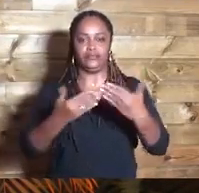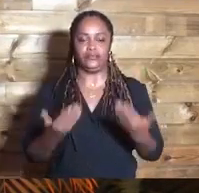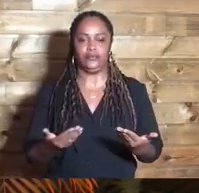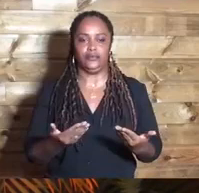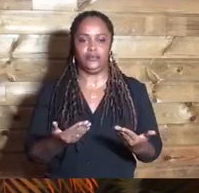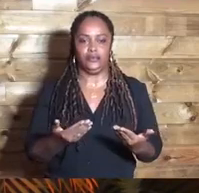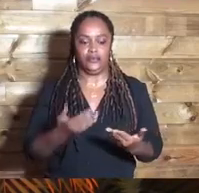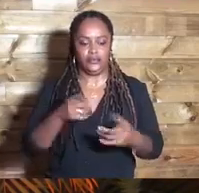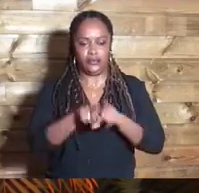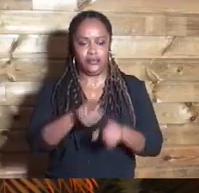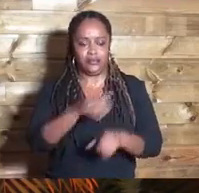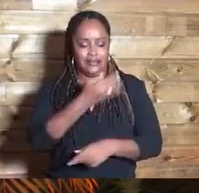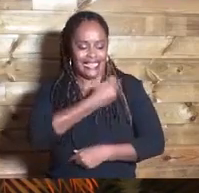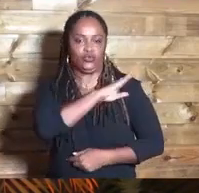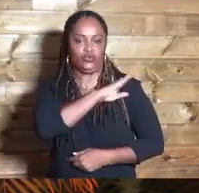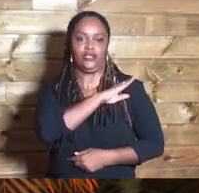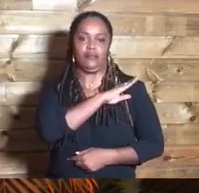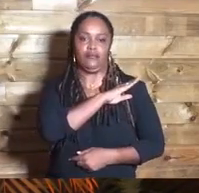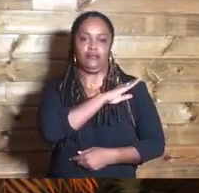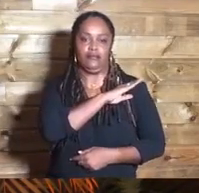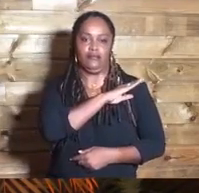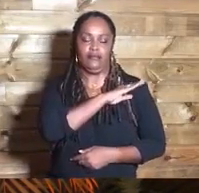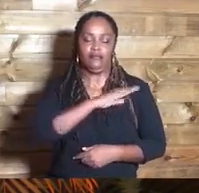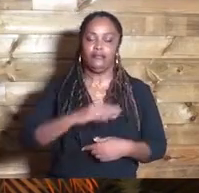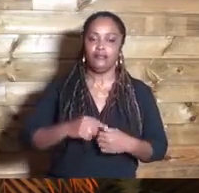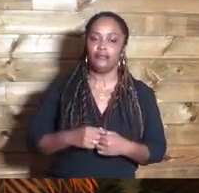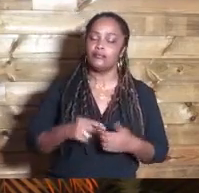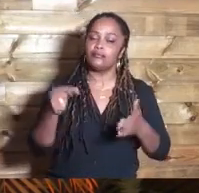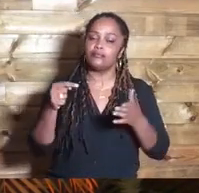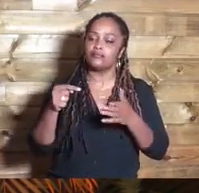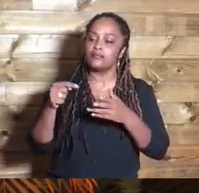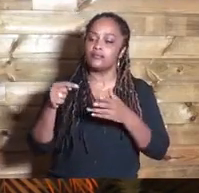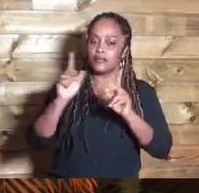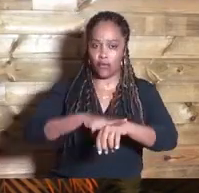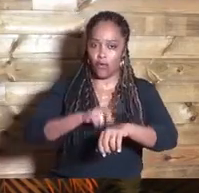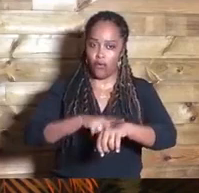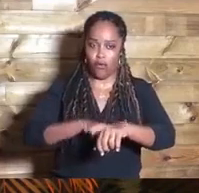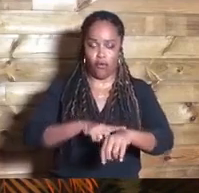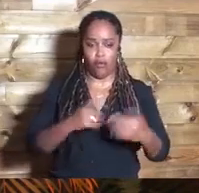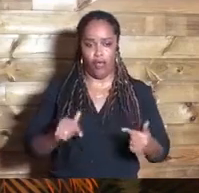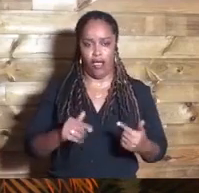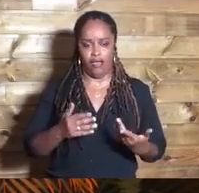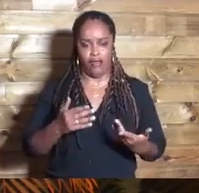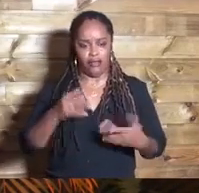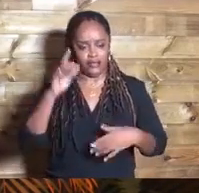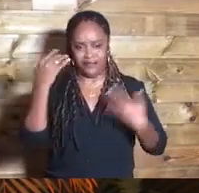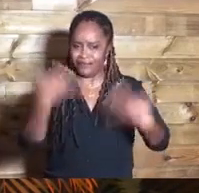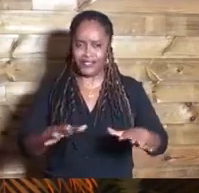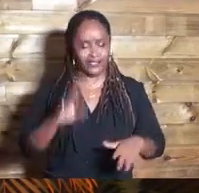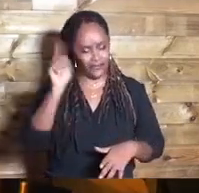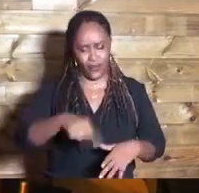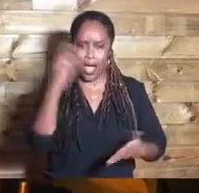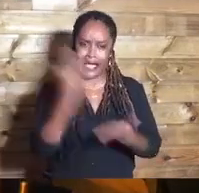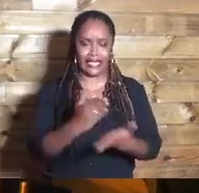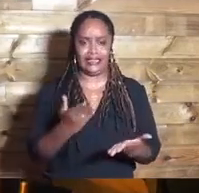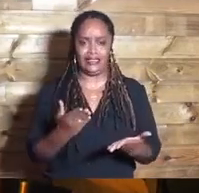l'émancipation par la responsabilité. Les rivets en Técadi, Talela, pour nous arrêter fin, fête des corps et fête à l'esprit